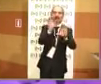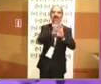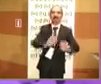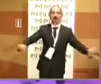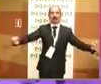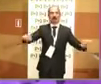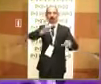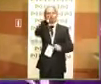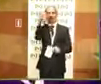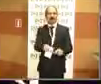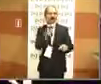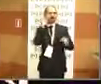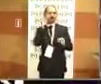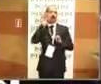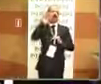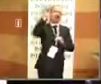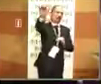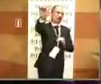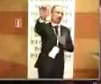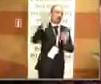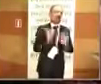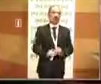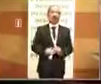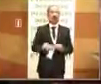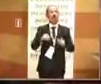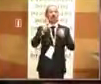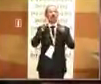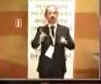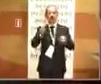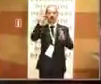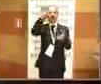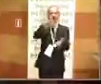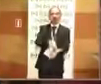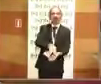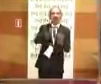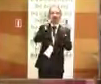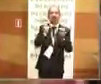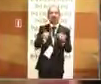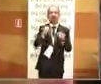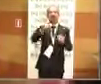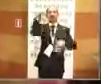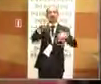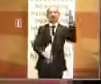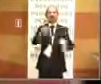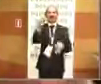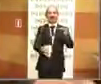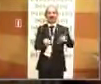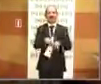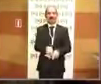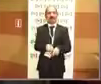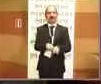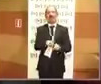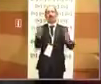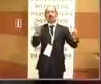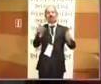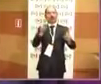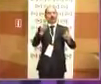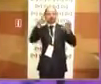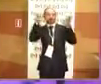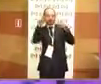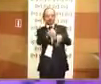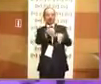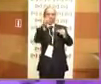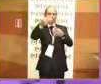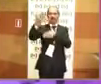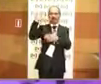italiani, che guardi al futuro. Mettere al centro il tema della giustizia non è una concezione